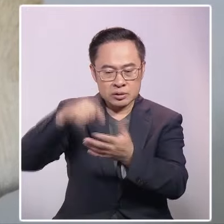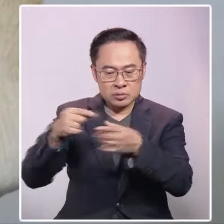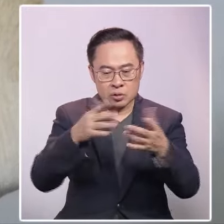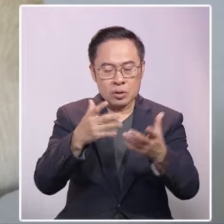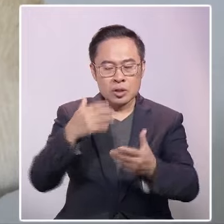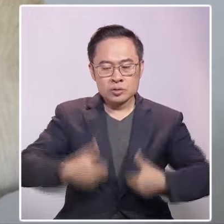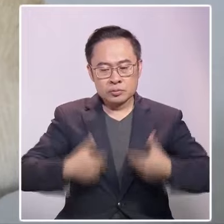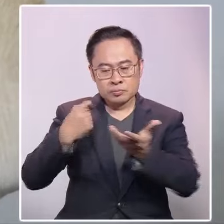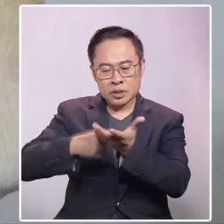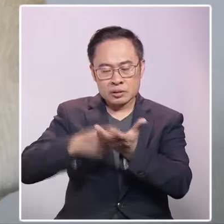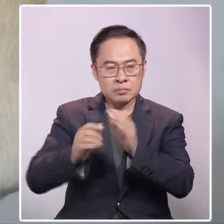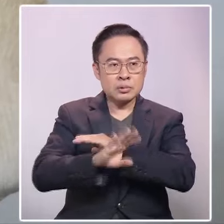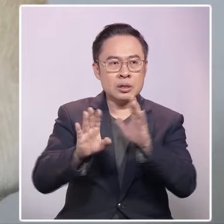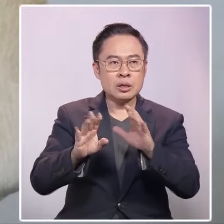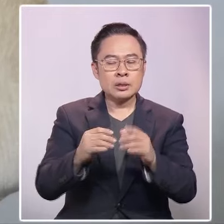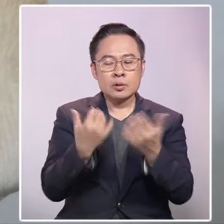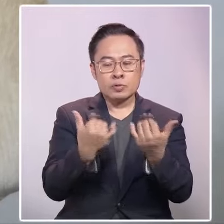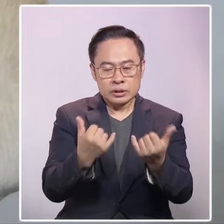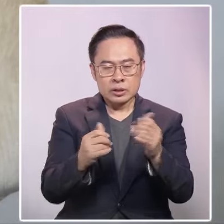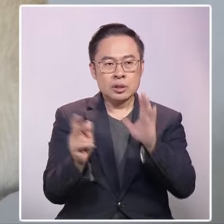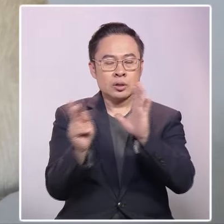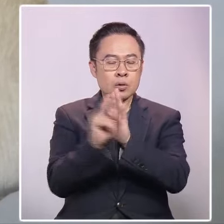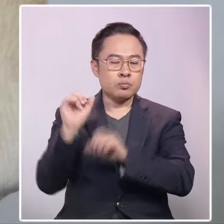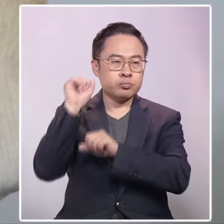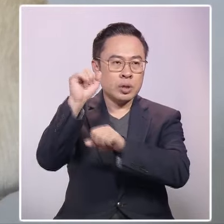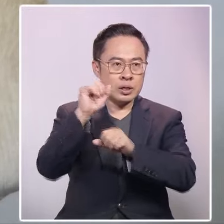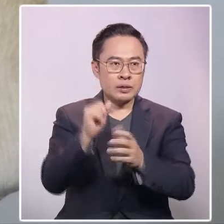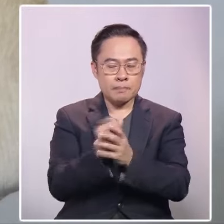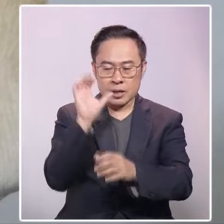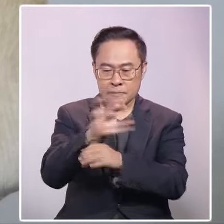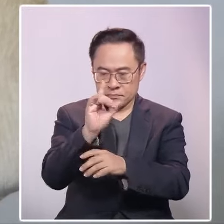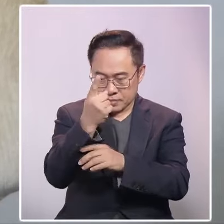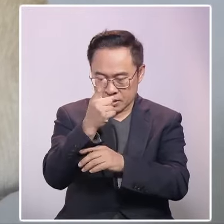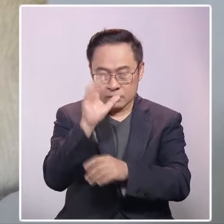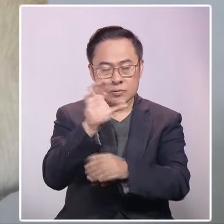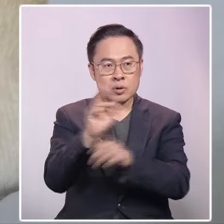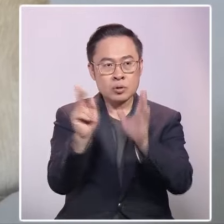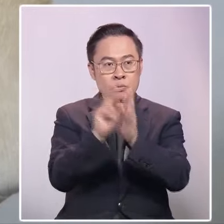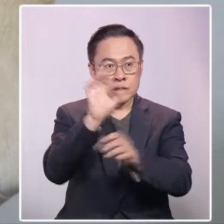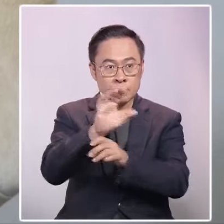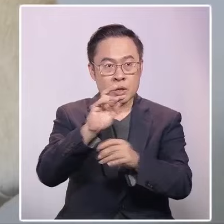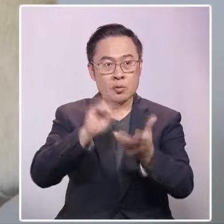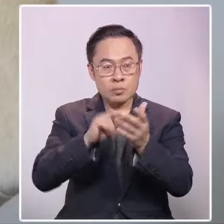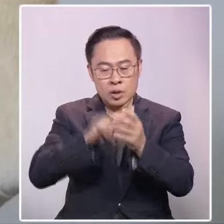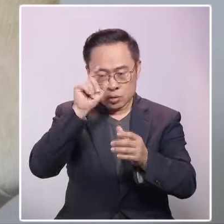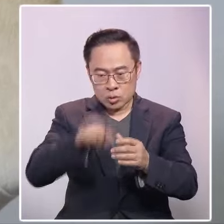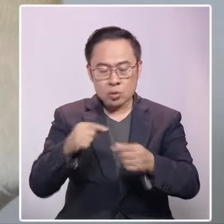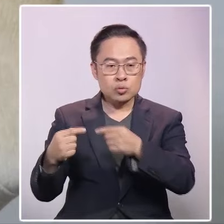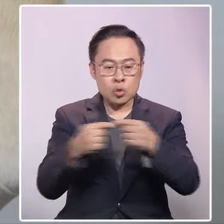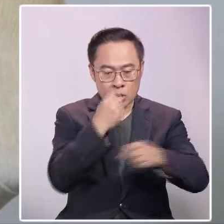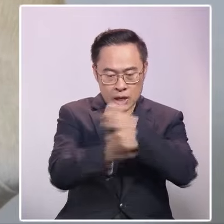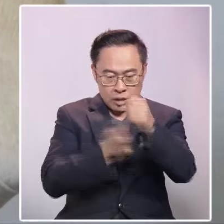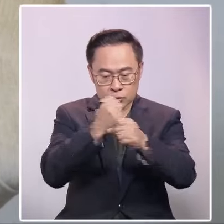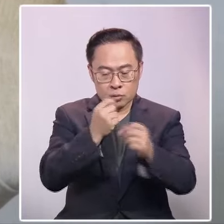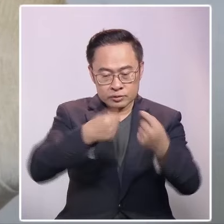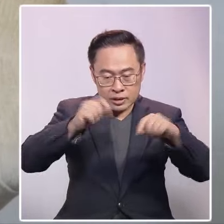อะไรอย่างไรบ้าบ้างนะครับเราก็แก้ปัญหาด้วยการออกประกันสุขภาพแบบใหม่เป็นแบบการันตีการต่ออายุนะ